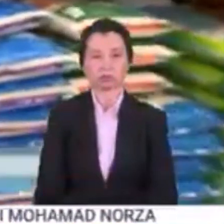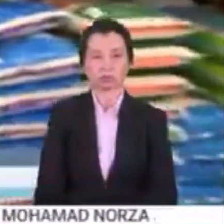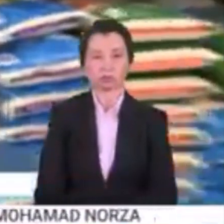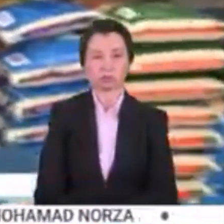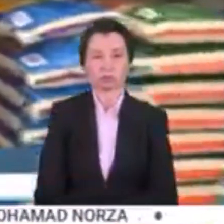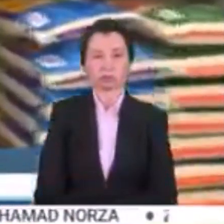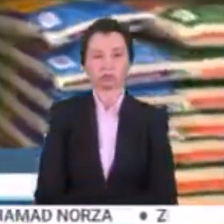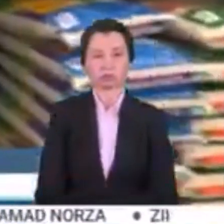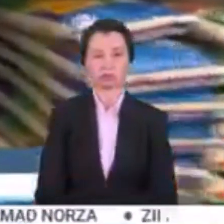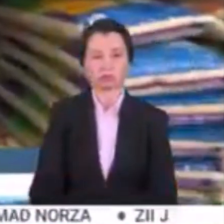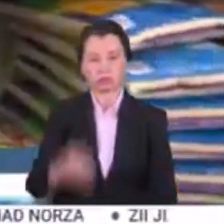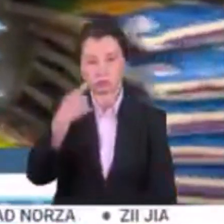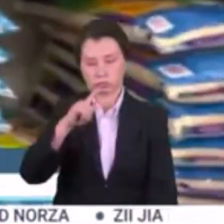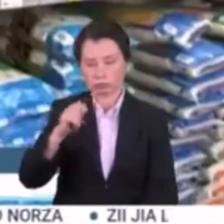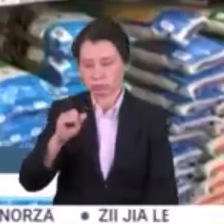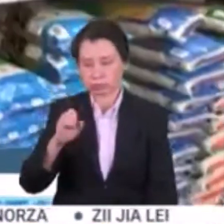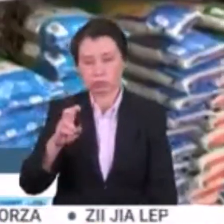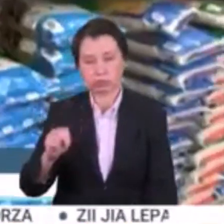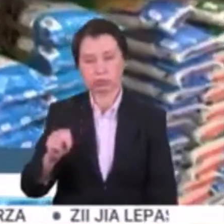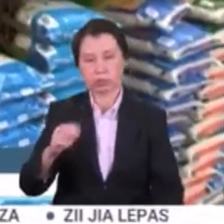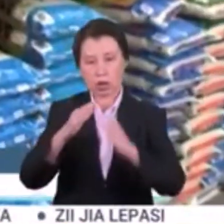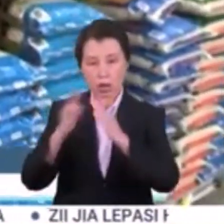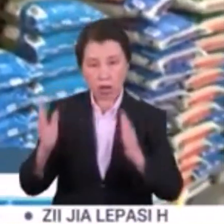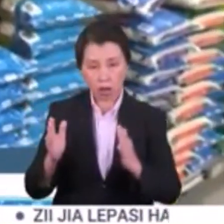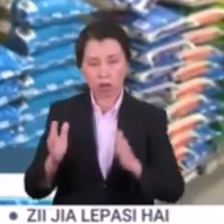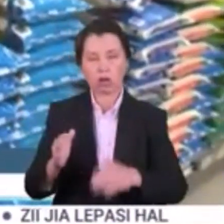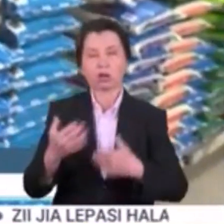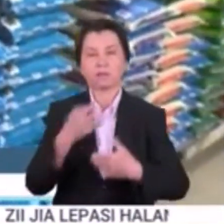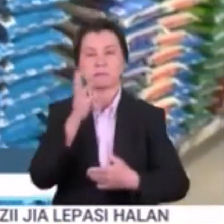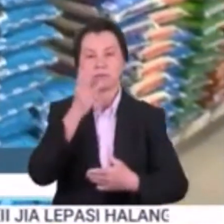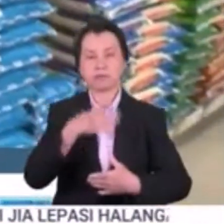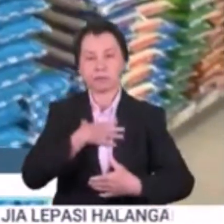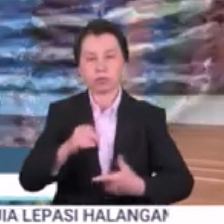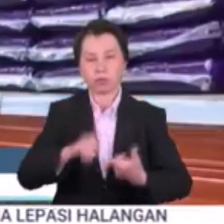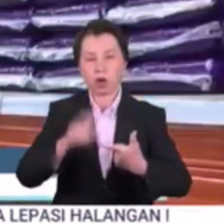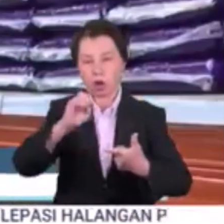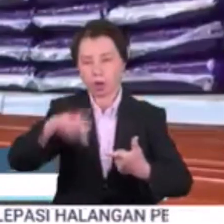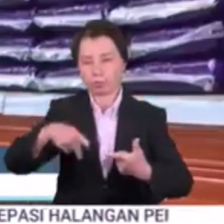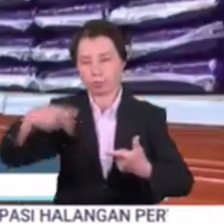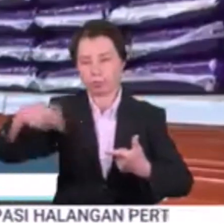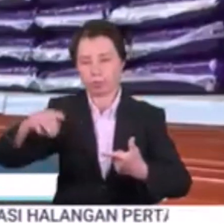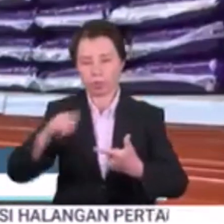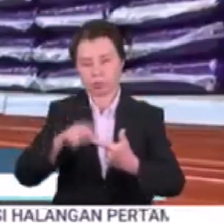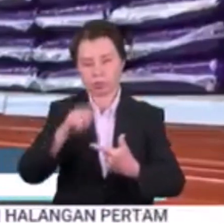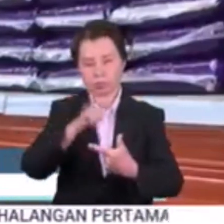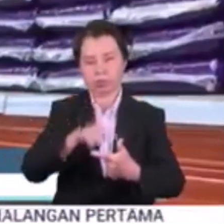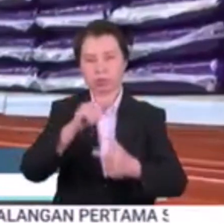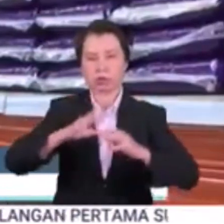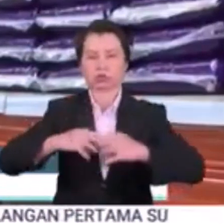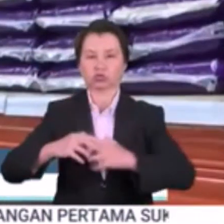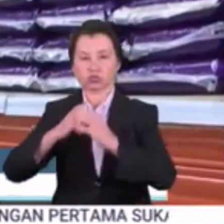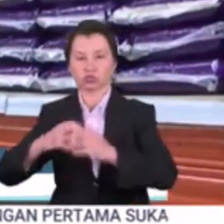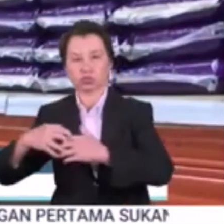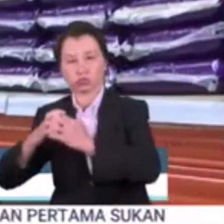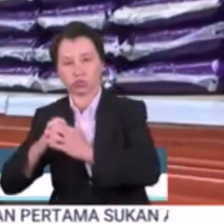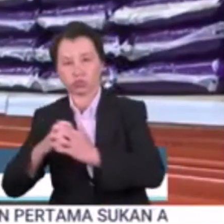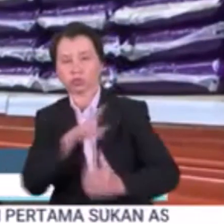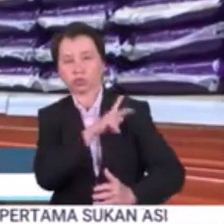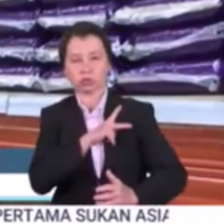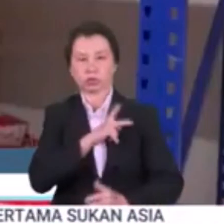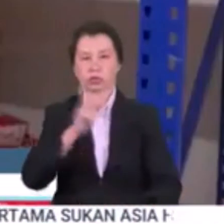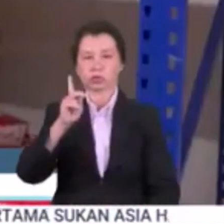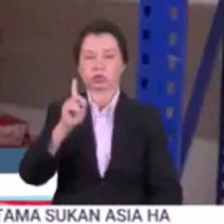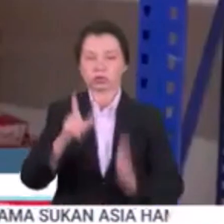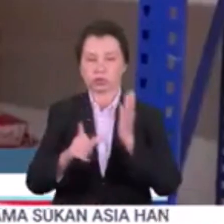Task Force Khas Bersepadu Penguatkuasaan Operasi Beras Putih, OPBPT, juga ditubuhkan dan diketuai